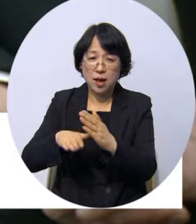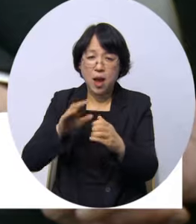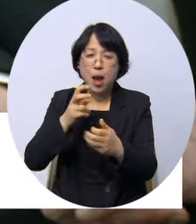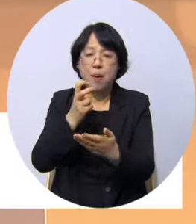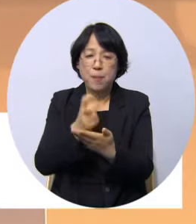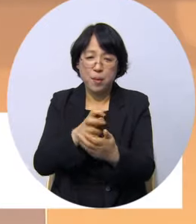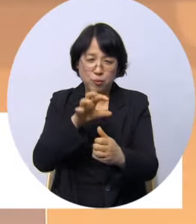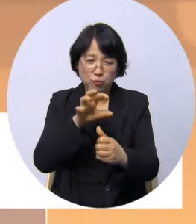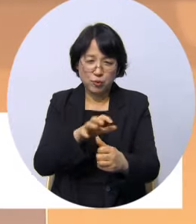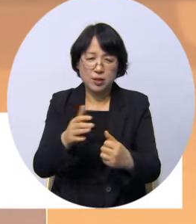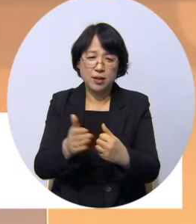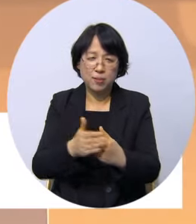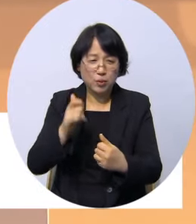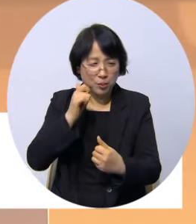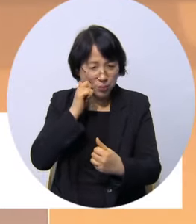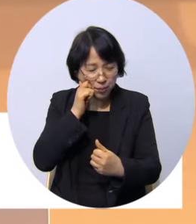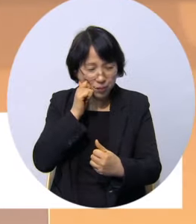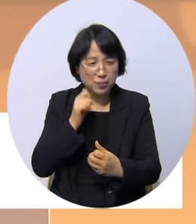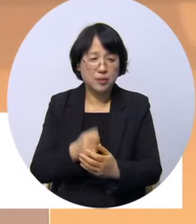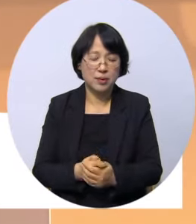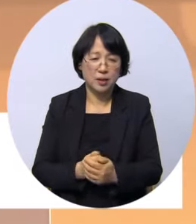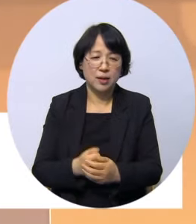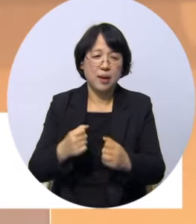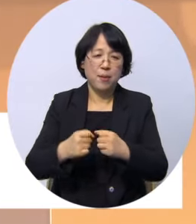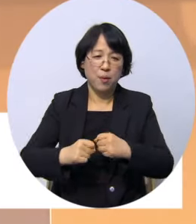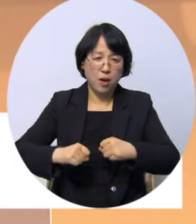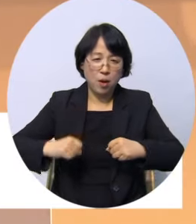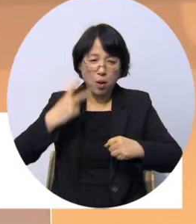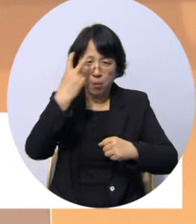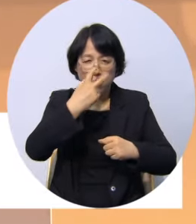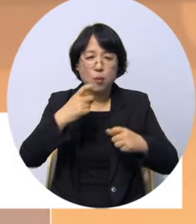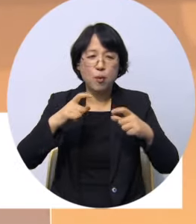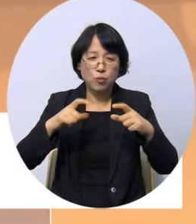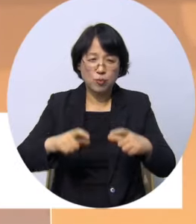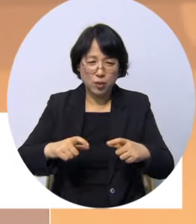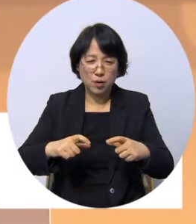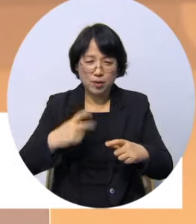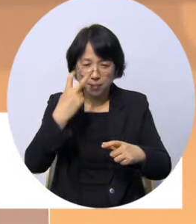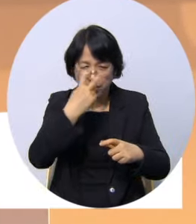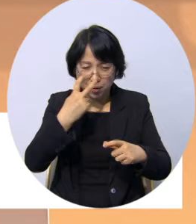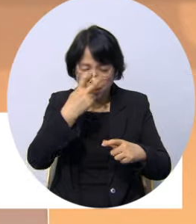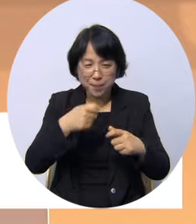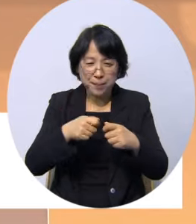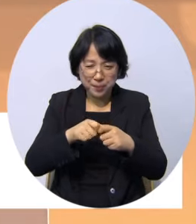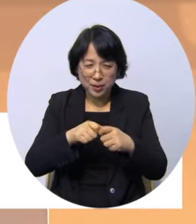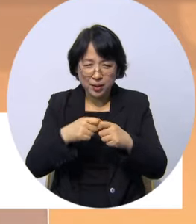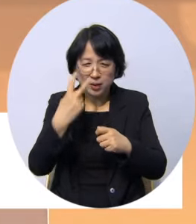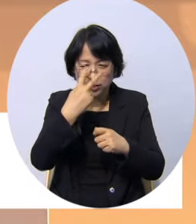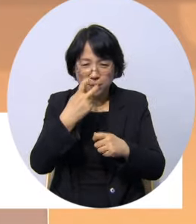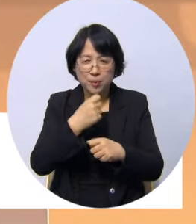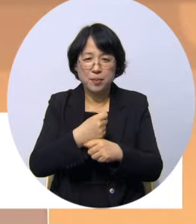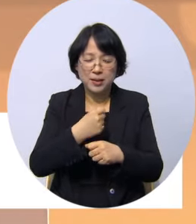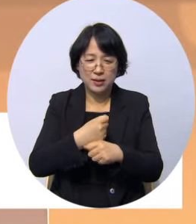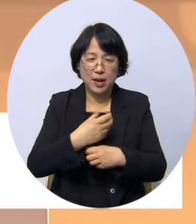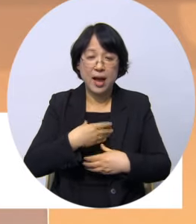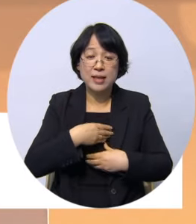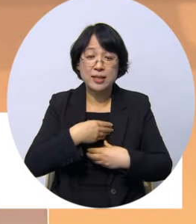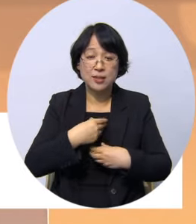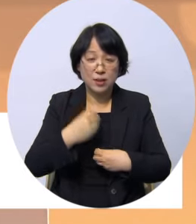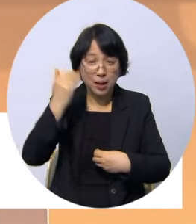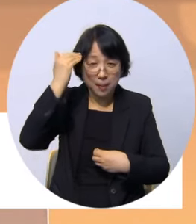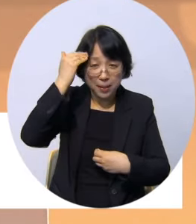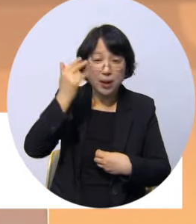있어요 광범위한이 보호 구역을 면밀하게 점검해서 안전의 지장이 없는